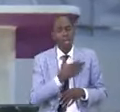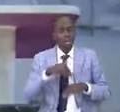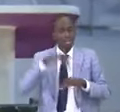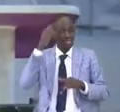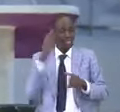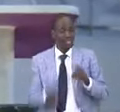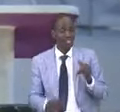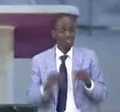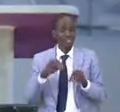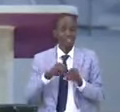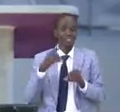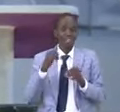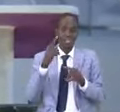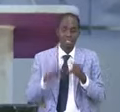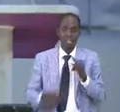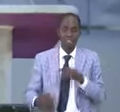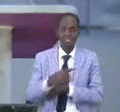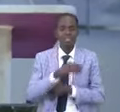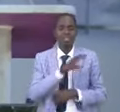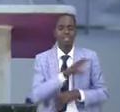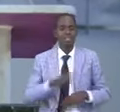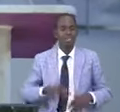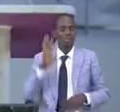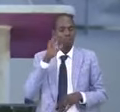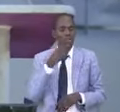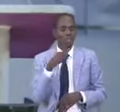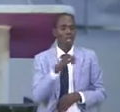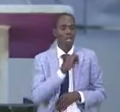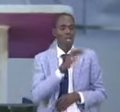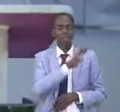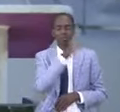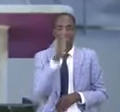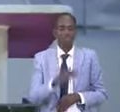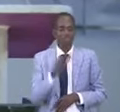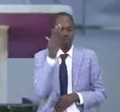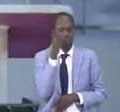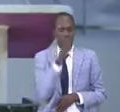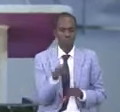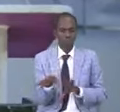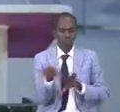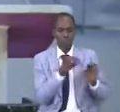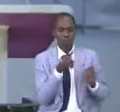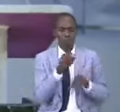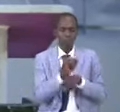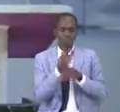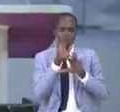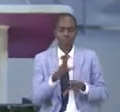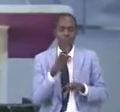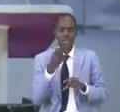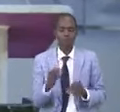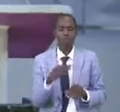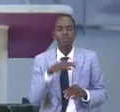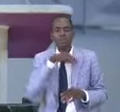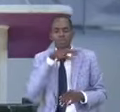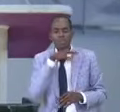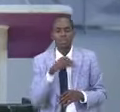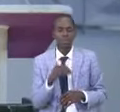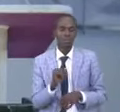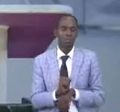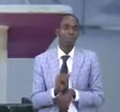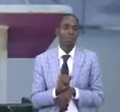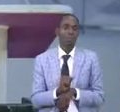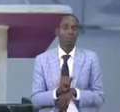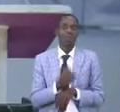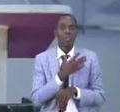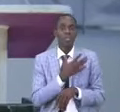pas vous ouvriers deuxième élément regardez en arrière abandonner la foi